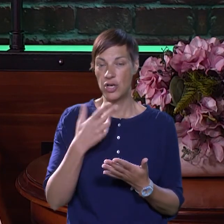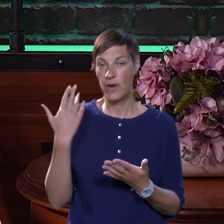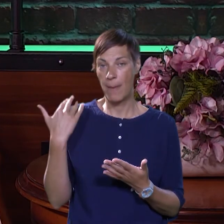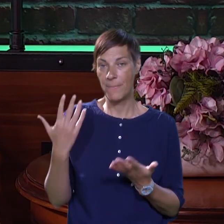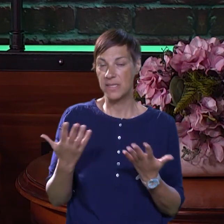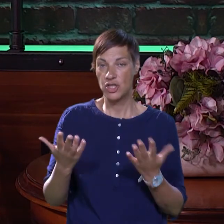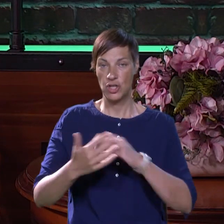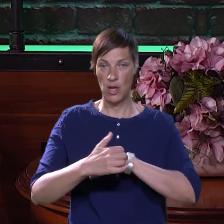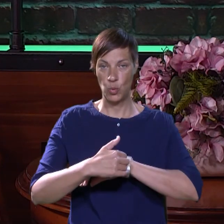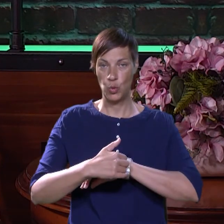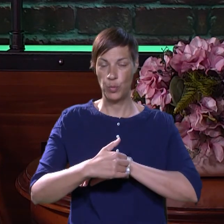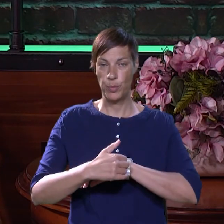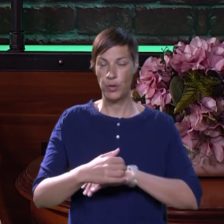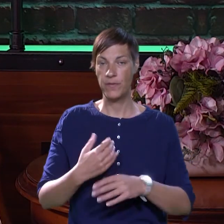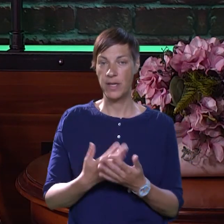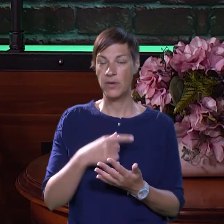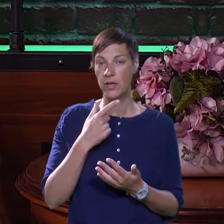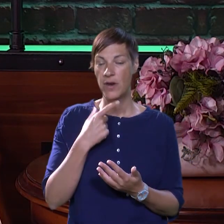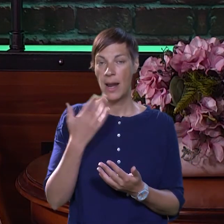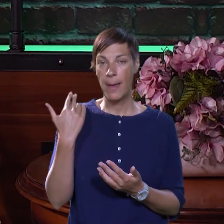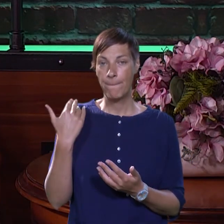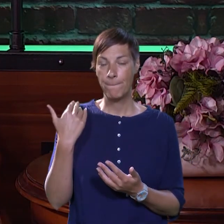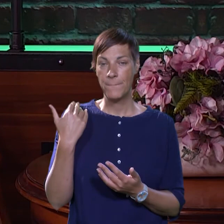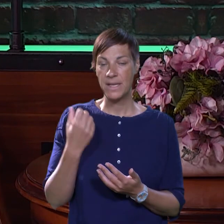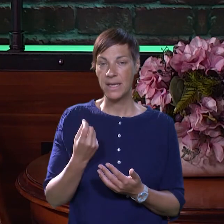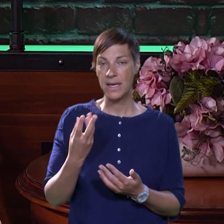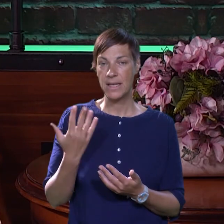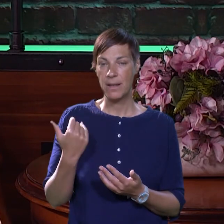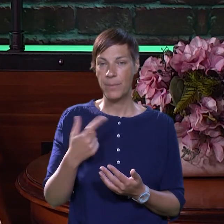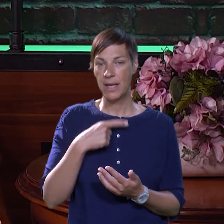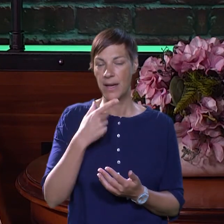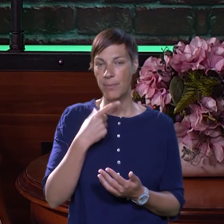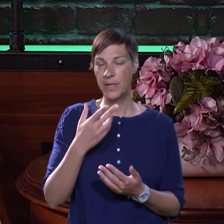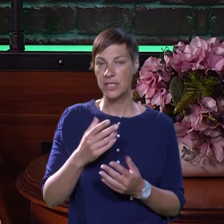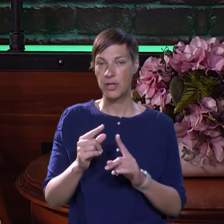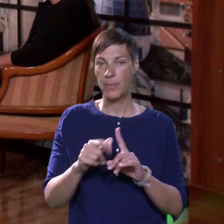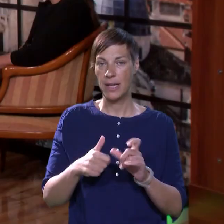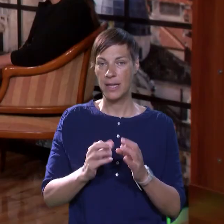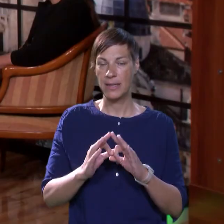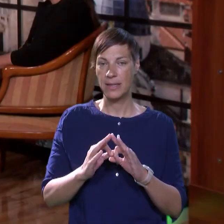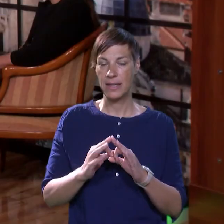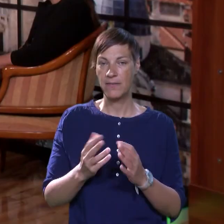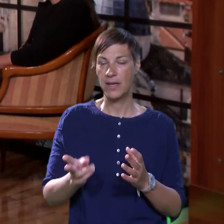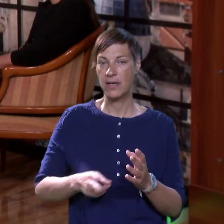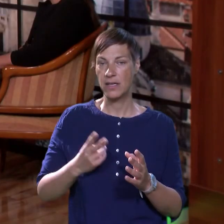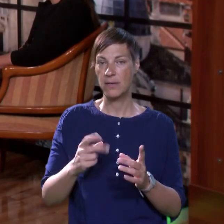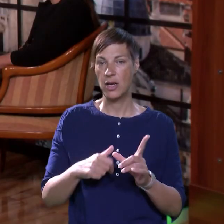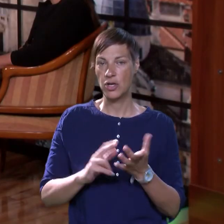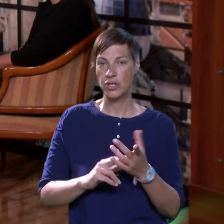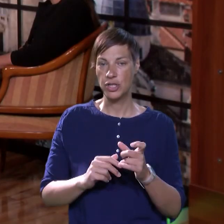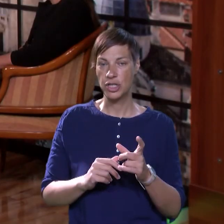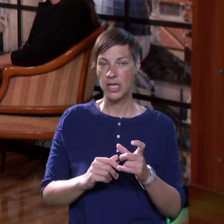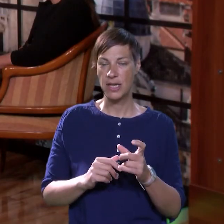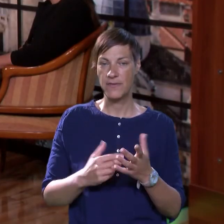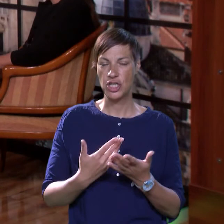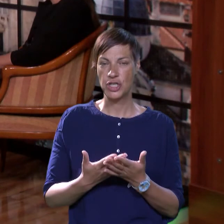govorila i prije, zašto ne u Dubrovniku? Ono što sam govorila i prije kad je bila priča oko palijative, kad je gospođa Carmen Lončareć,